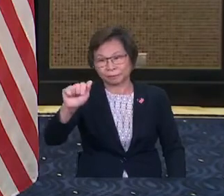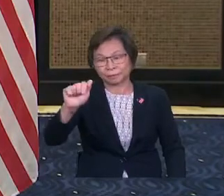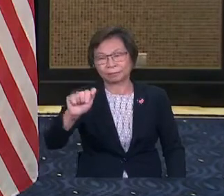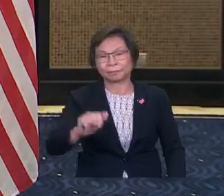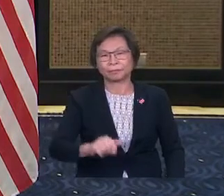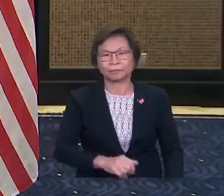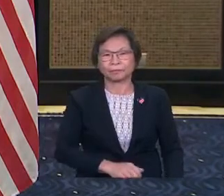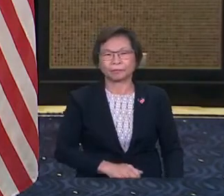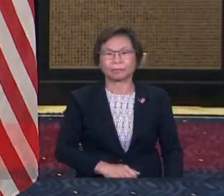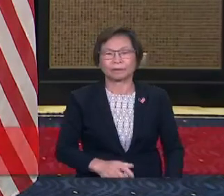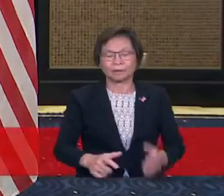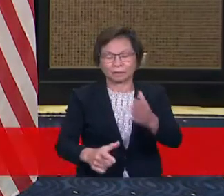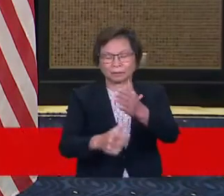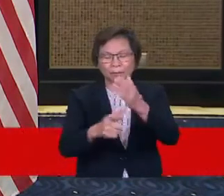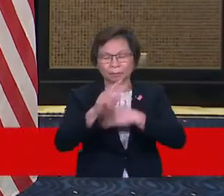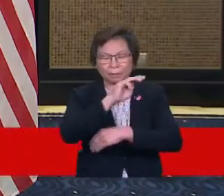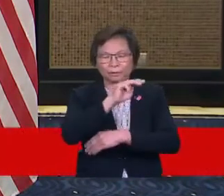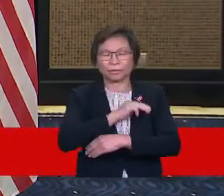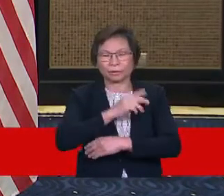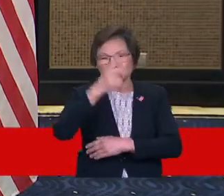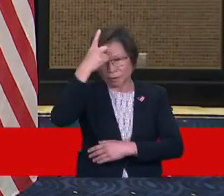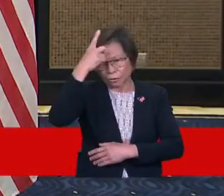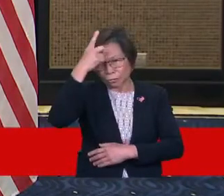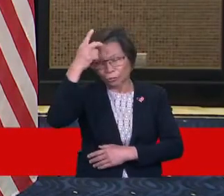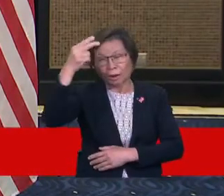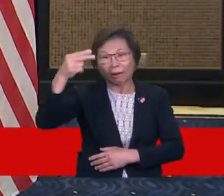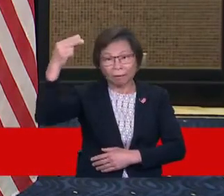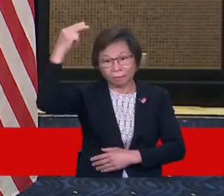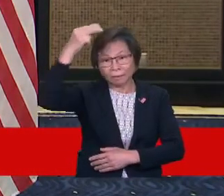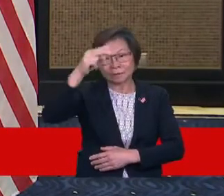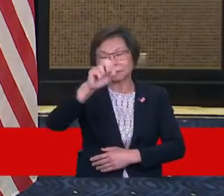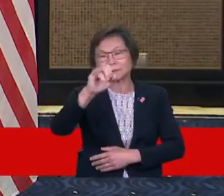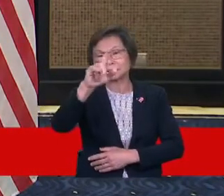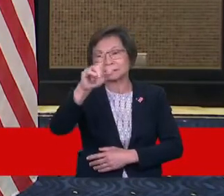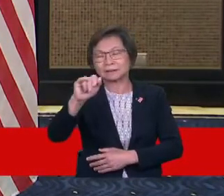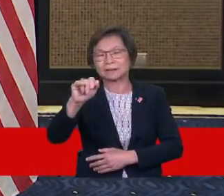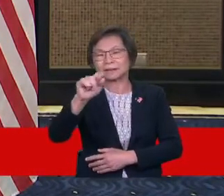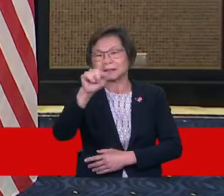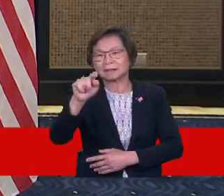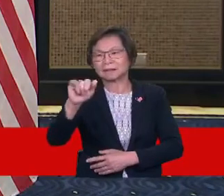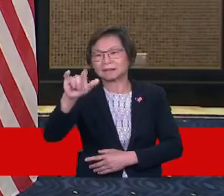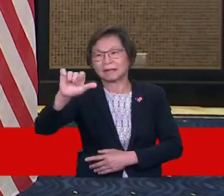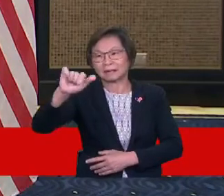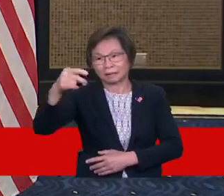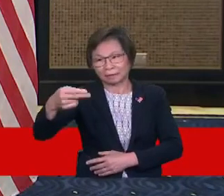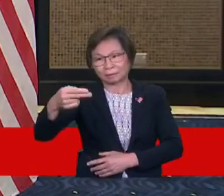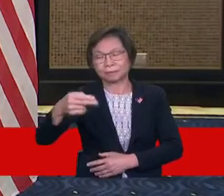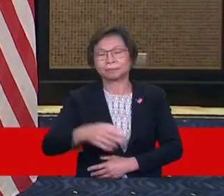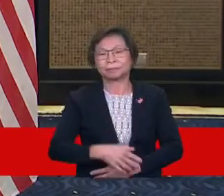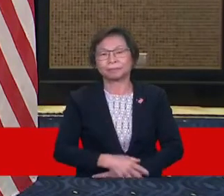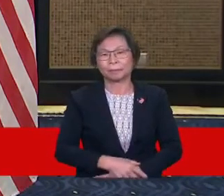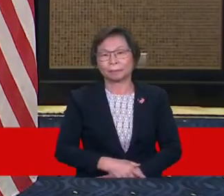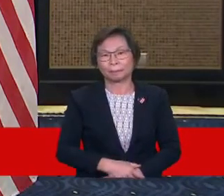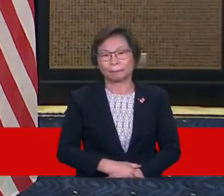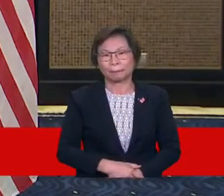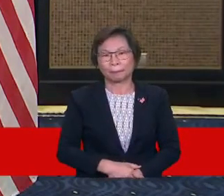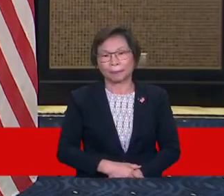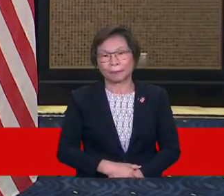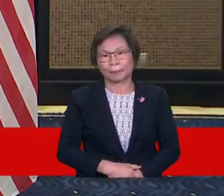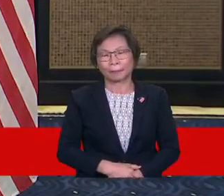Harun dimalan menteri yang hormat Datu Hajah Siti Zainab binti Muhammad Jusuf